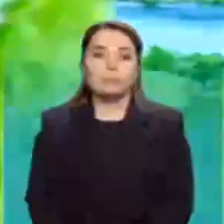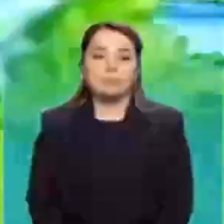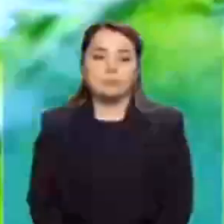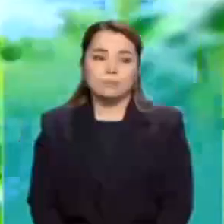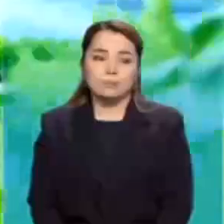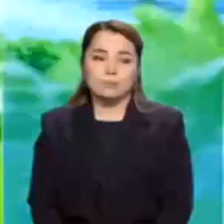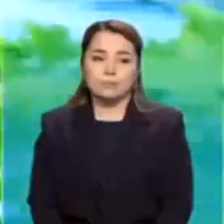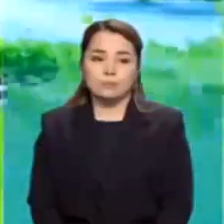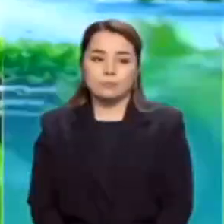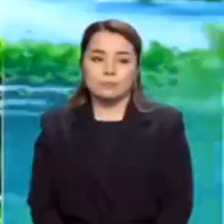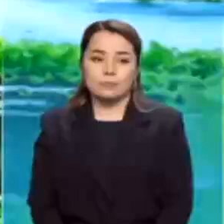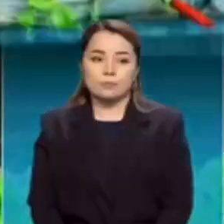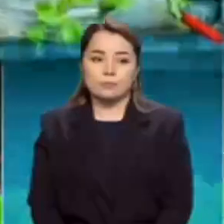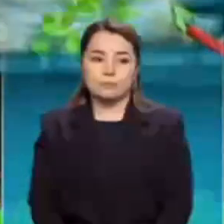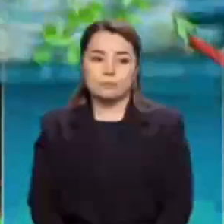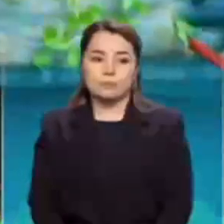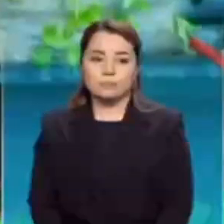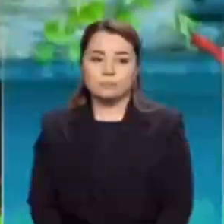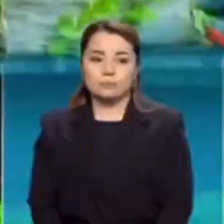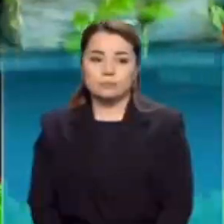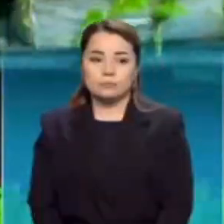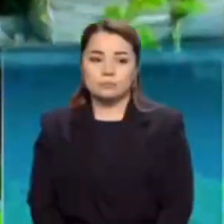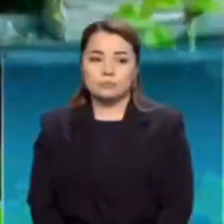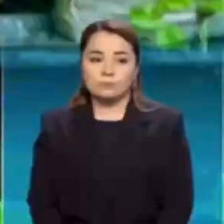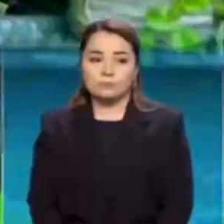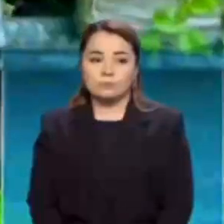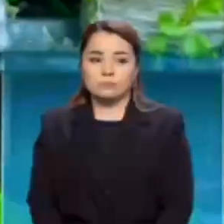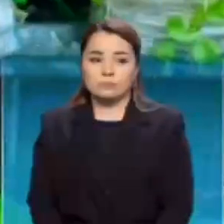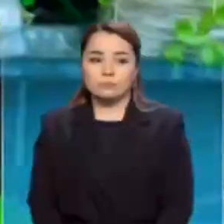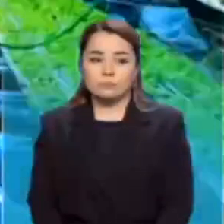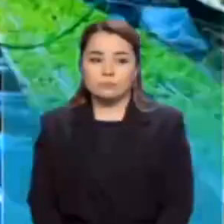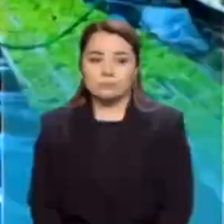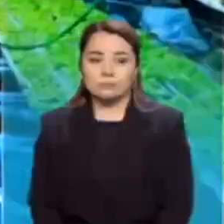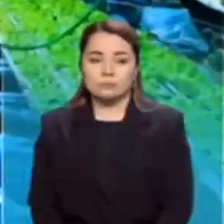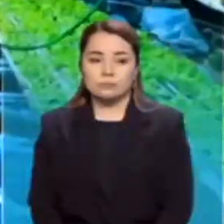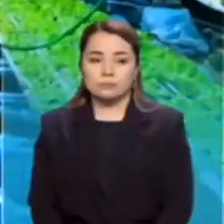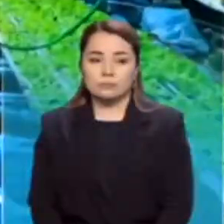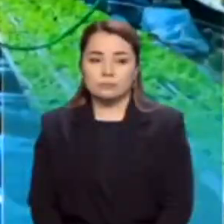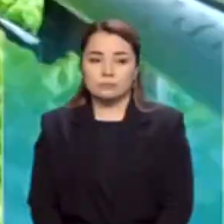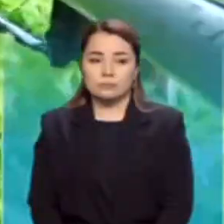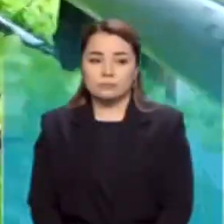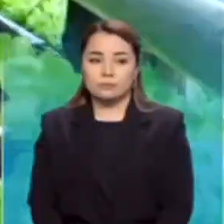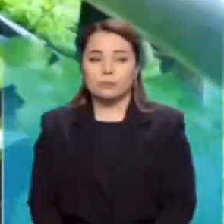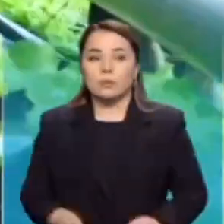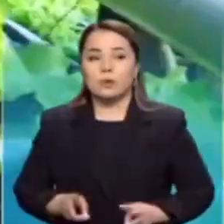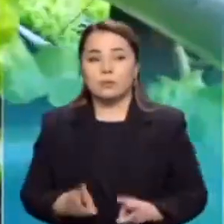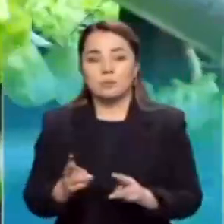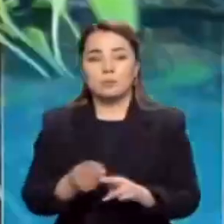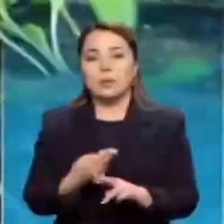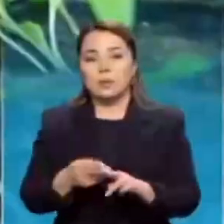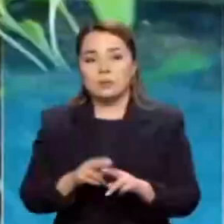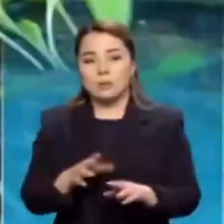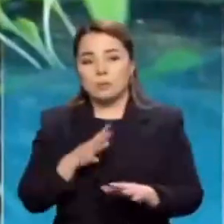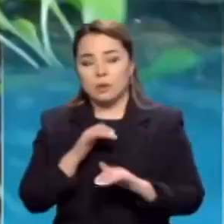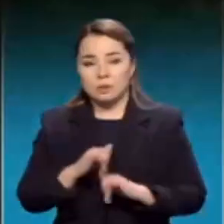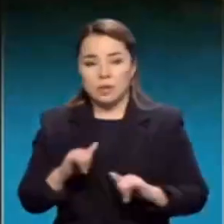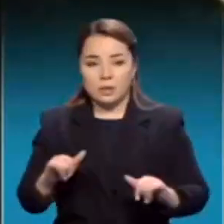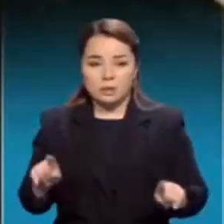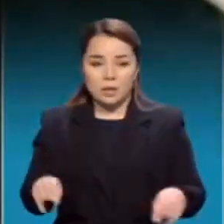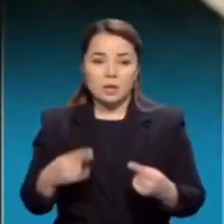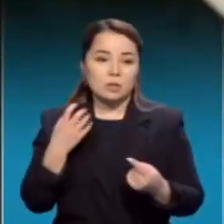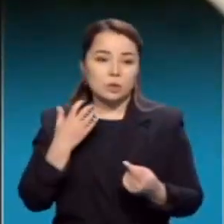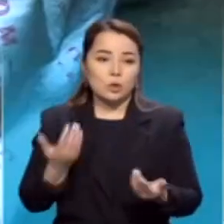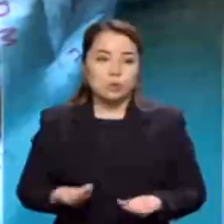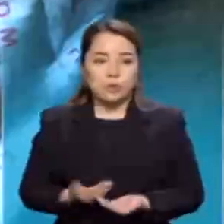Мынаның ішін көріп тұрсыз, отопление қосылып тұрған жоқ, ішінде жоқ, температура 25 градус. Отынсыз ақ жылжайды жайқалтып отыр.